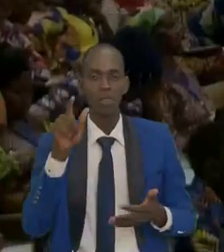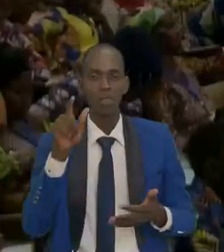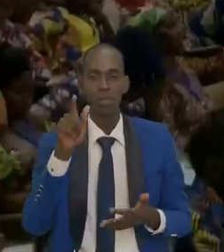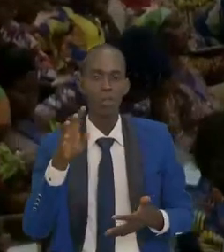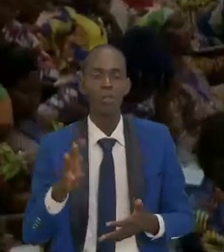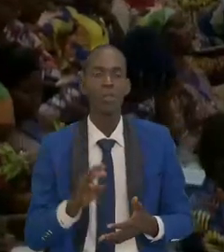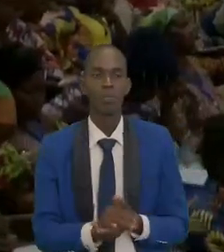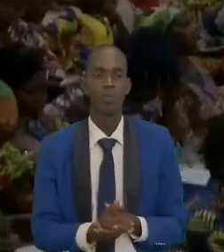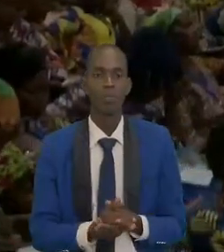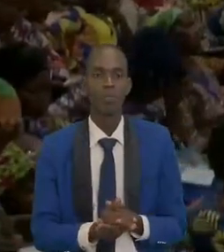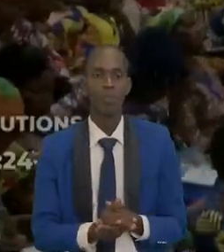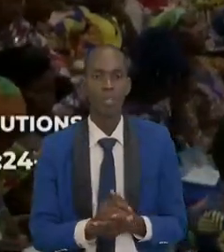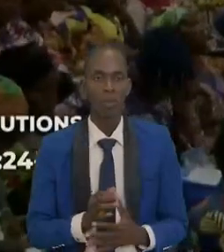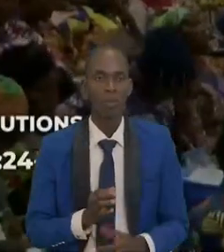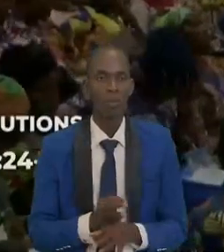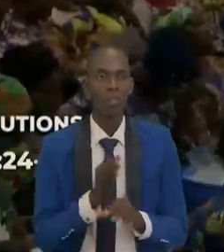verset 24.